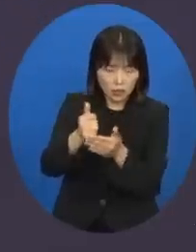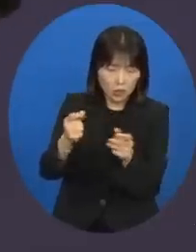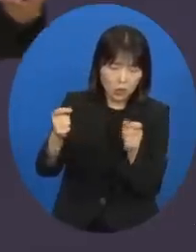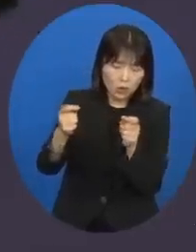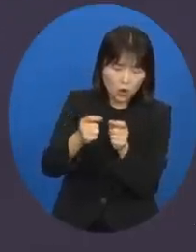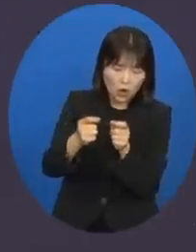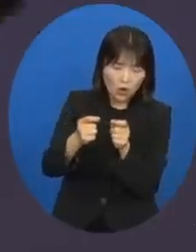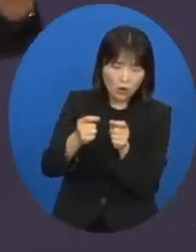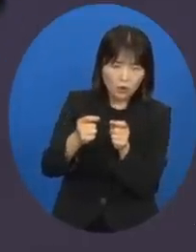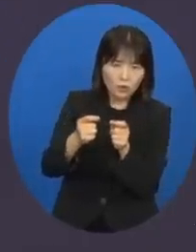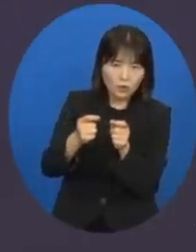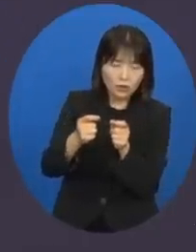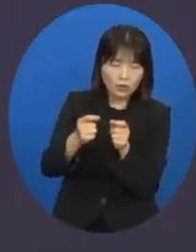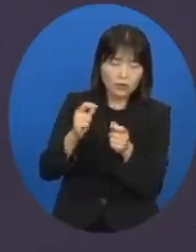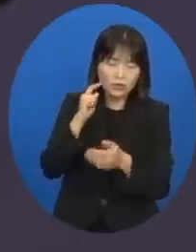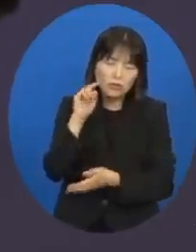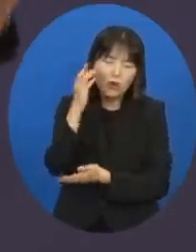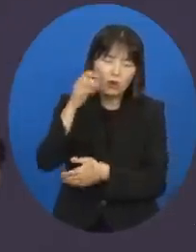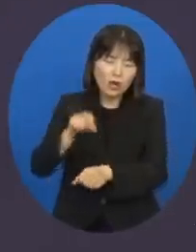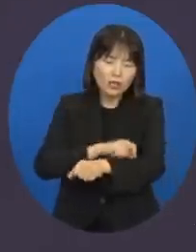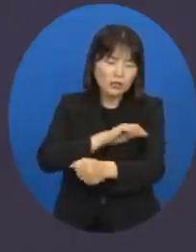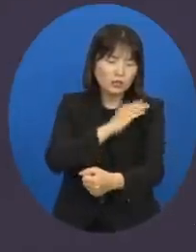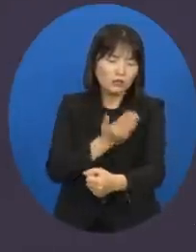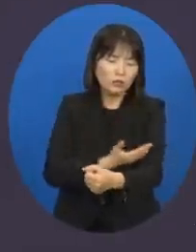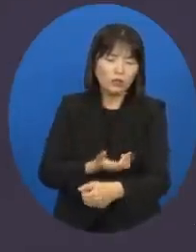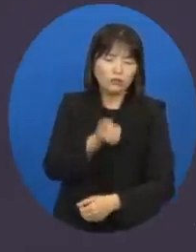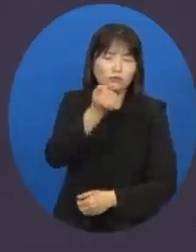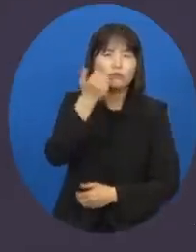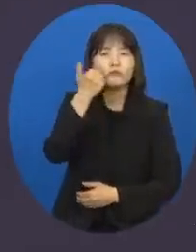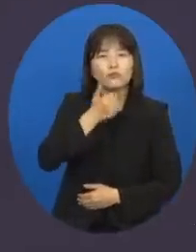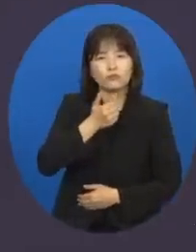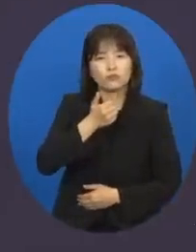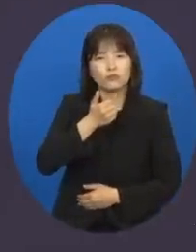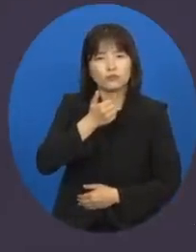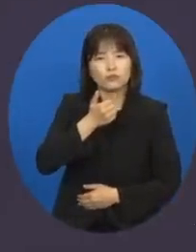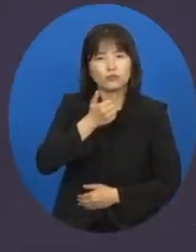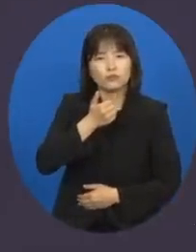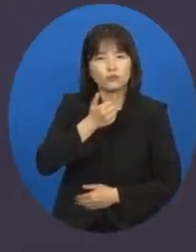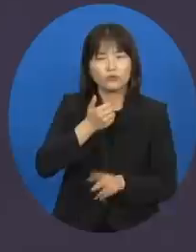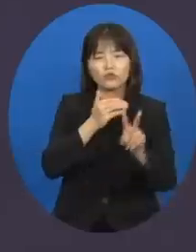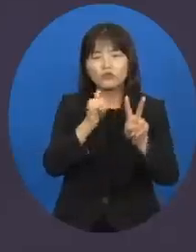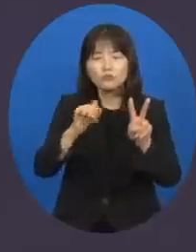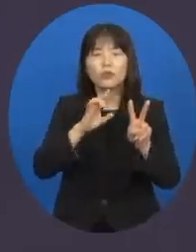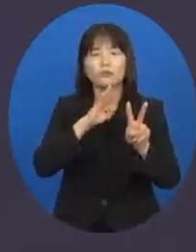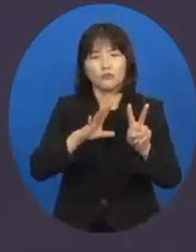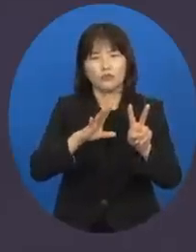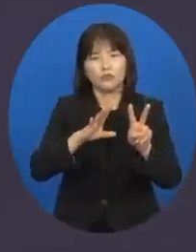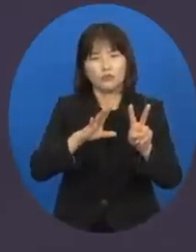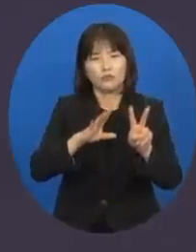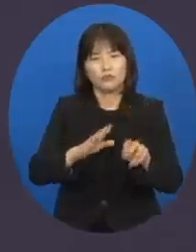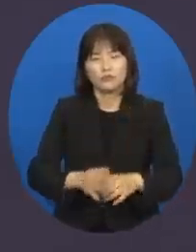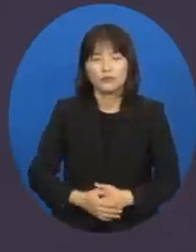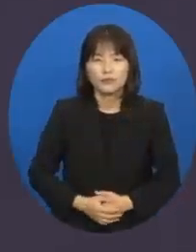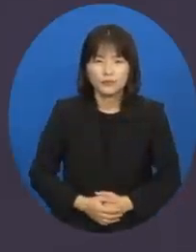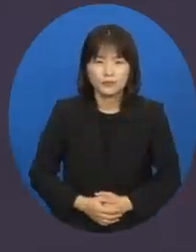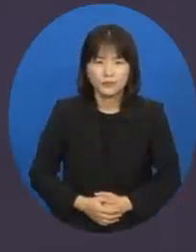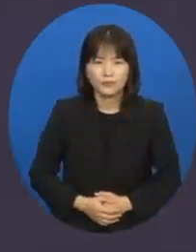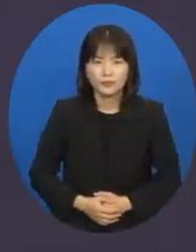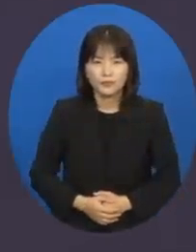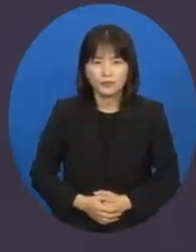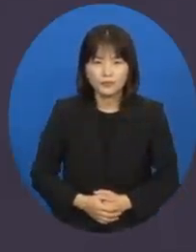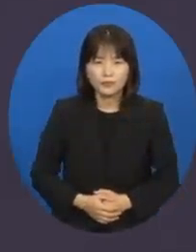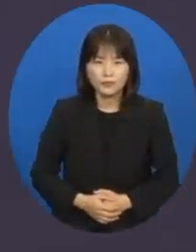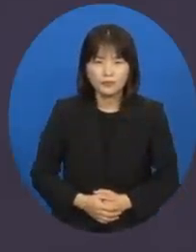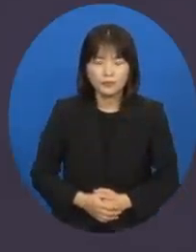있는 영광과 특권을 여러분 누가 누렸냐고요? 단 두 명이에요. 인류 역사는 단 두 명.